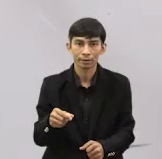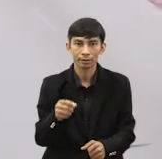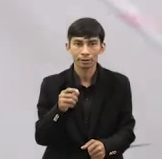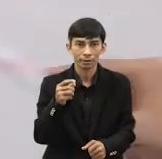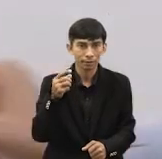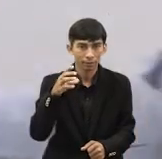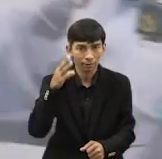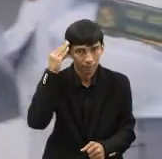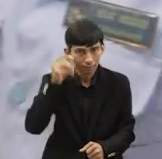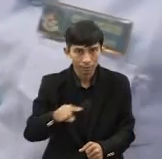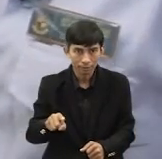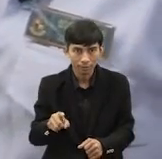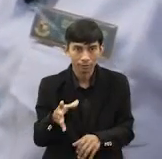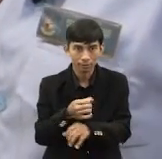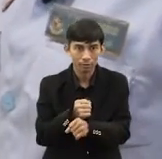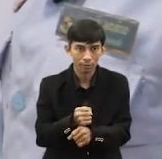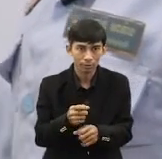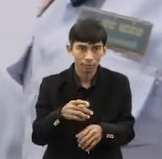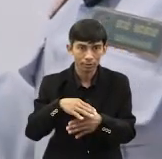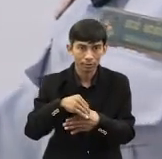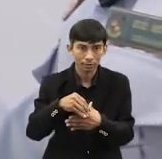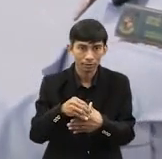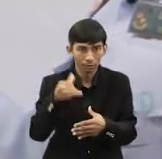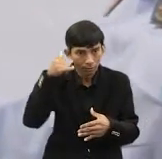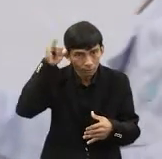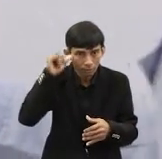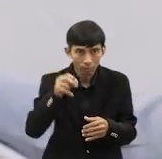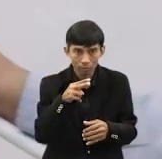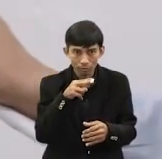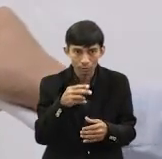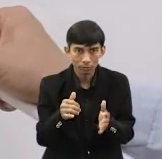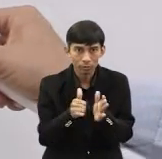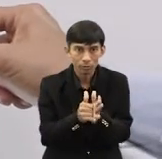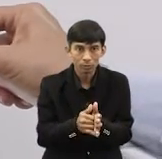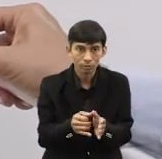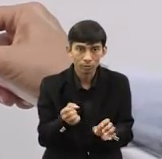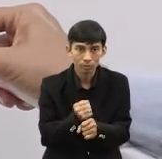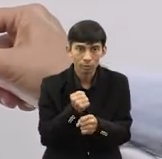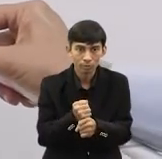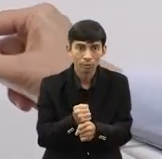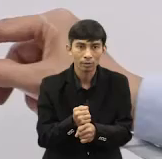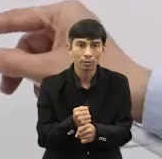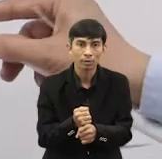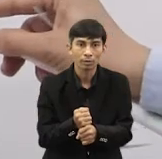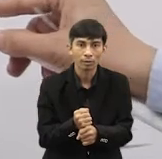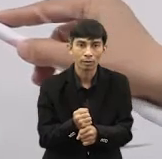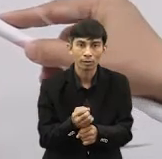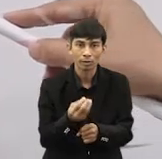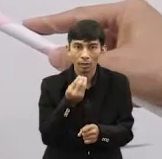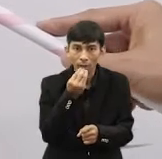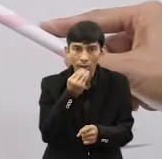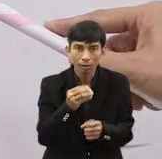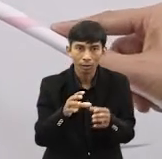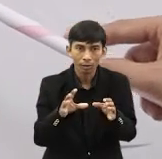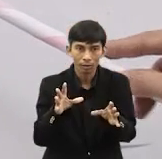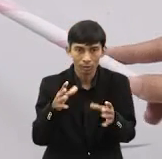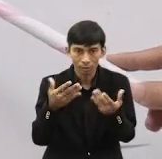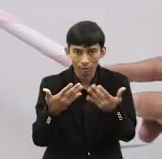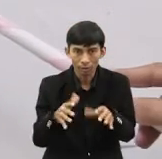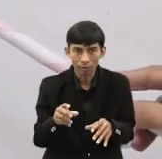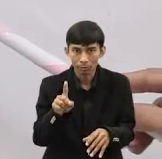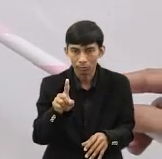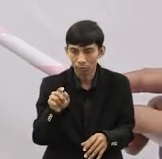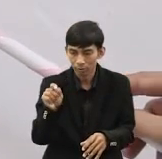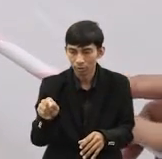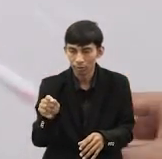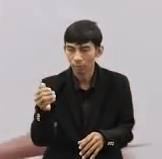quát dột sạch củ nút từ thơ mà hộp ọ mùi cho bàm bay kg